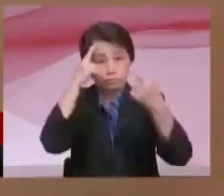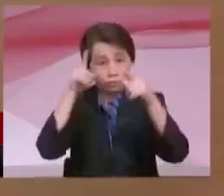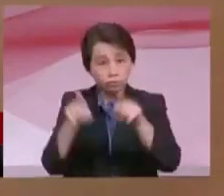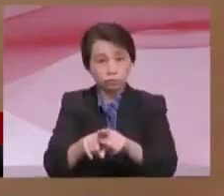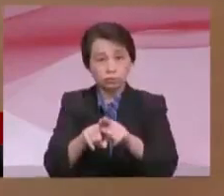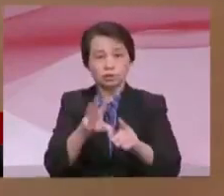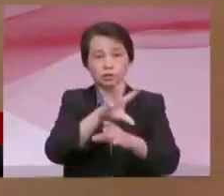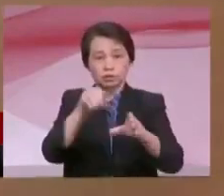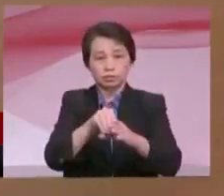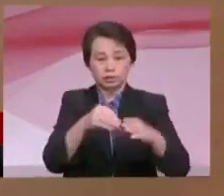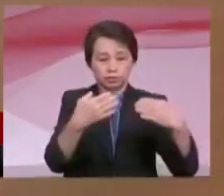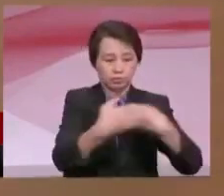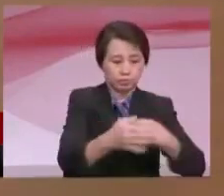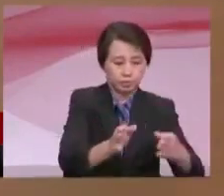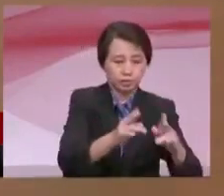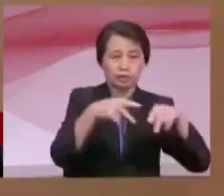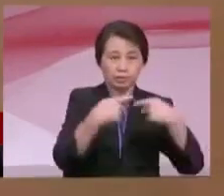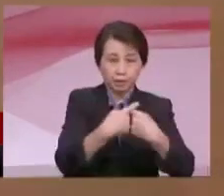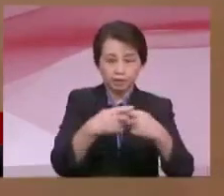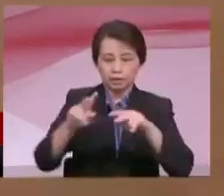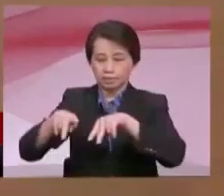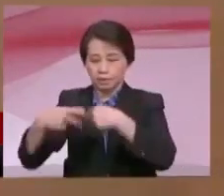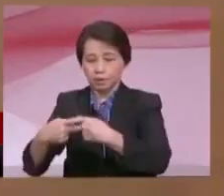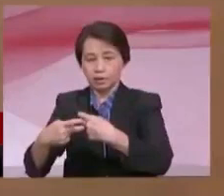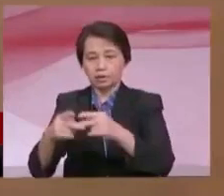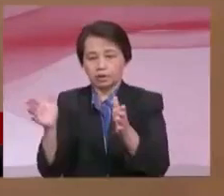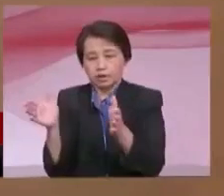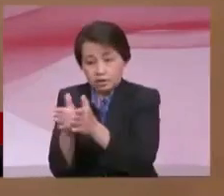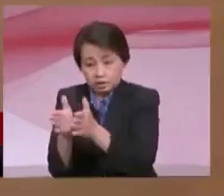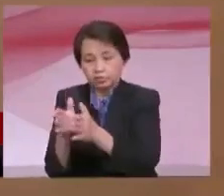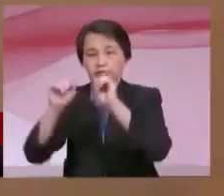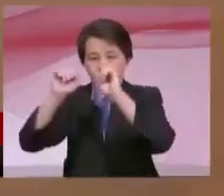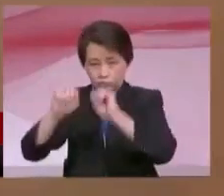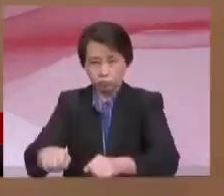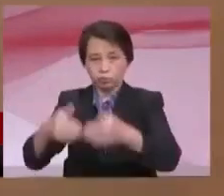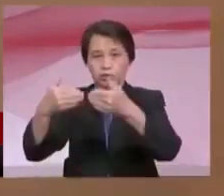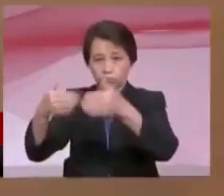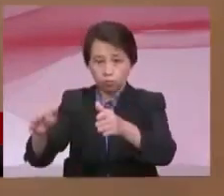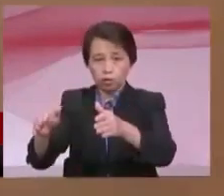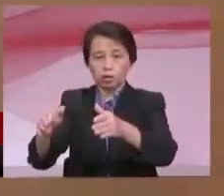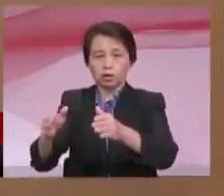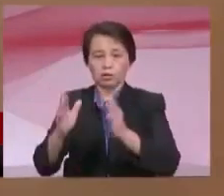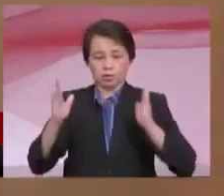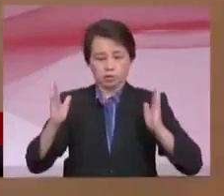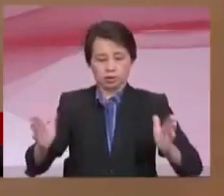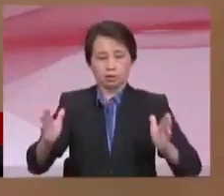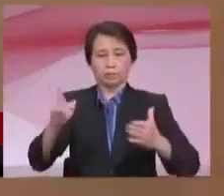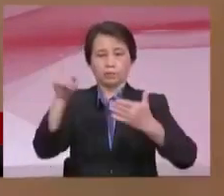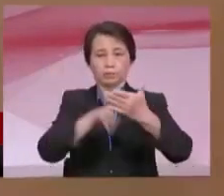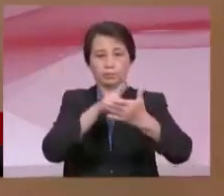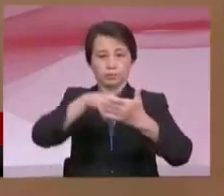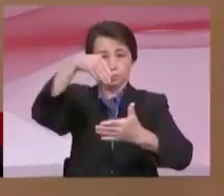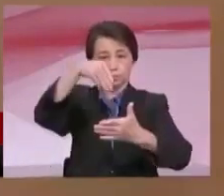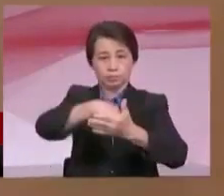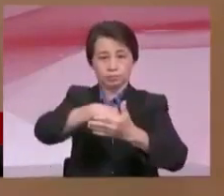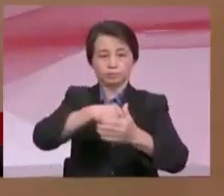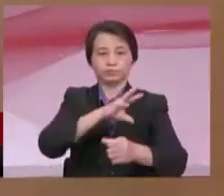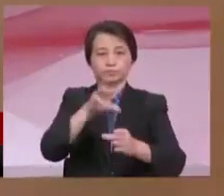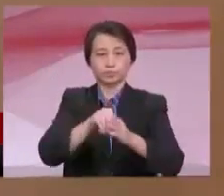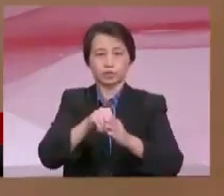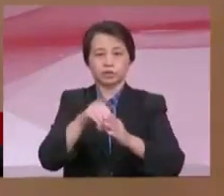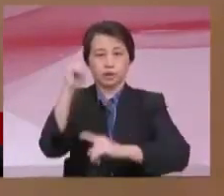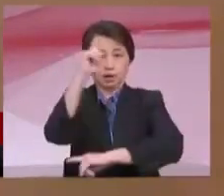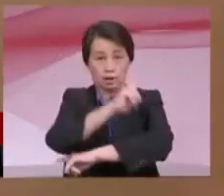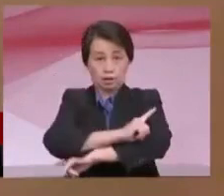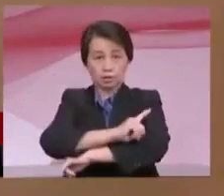pilih gerakan Pati dan bilik gerakan kecil dibenarkan dibuka sepanjang tempo palaraya termasuk